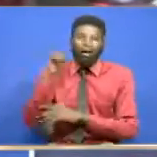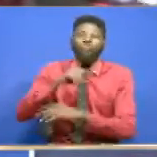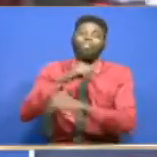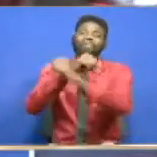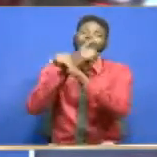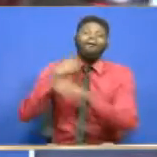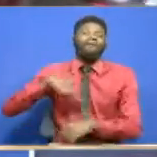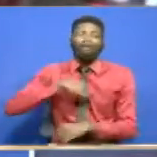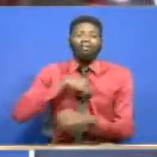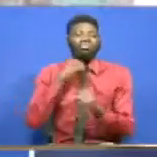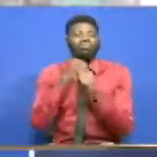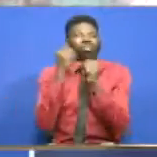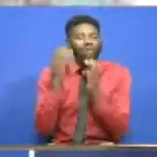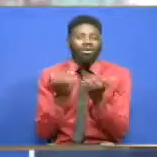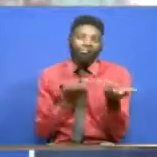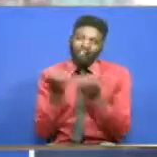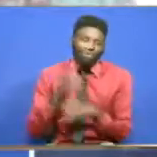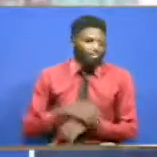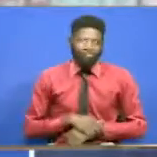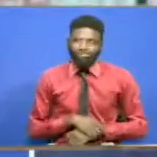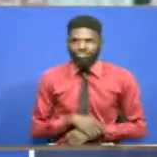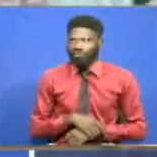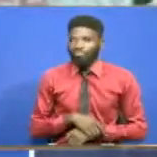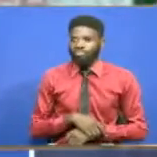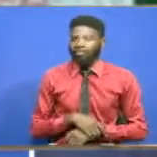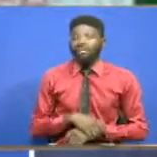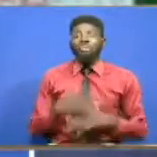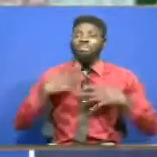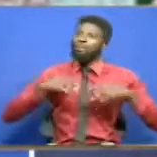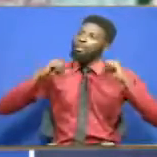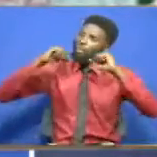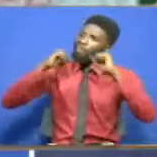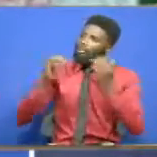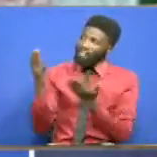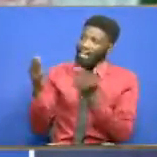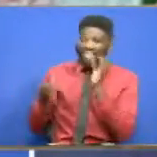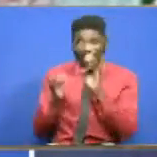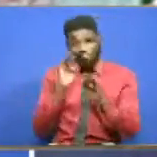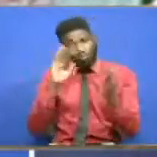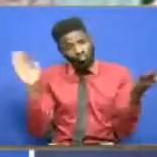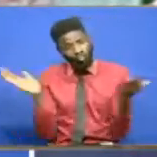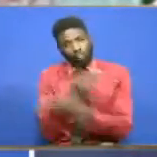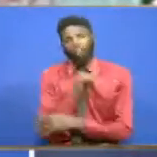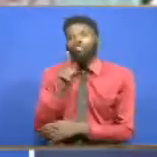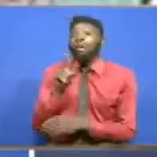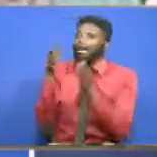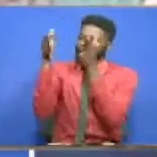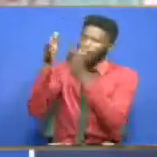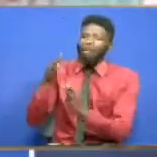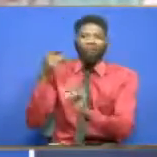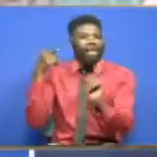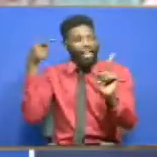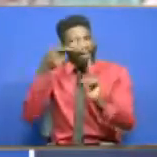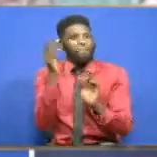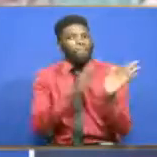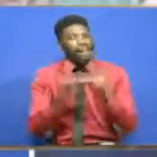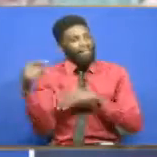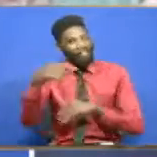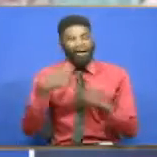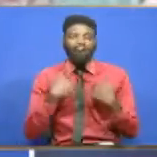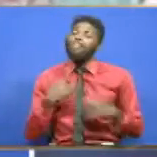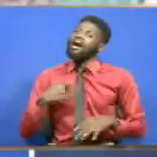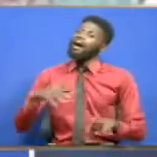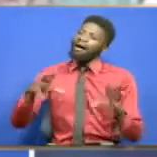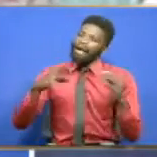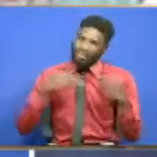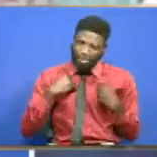wafanyikazi biashara hapa Kiambu. Kuna watu wakubwa wako huko, kama hii kitu inatolewa hapa ni mtu mmoja ako na that interest, na sitakubali hapa